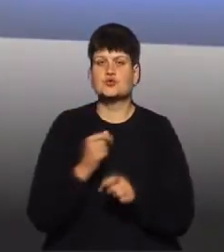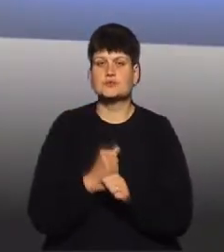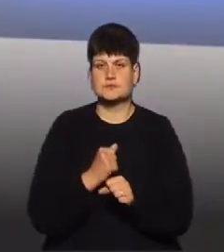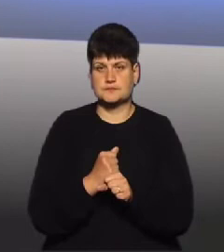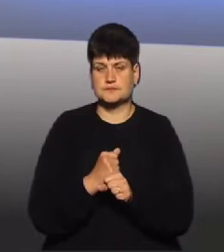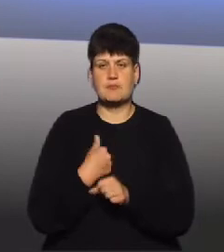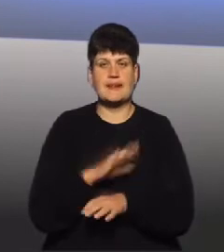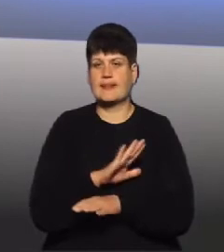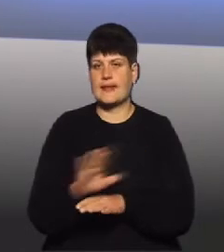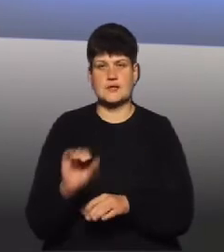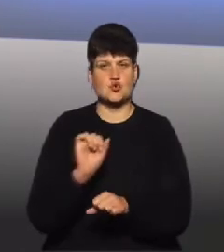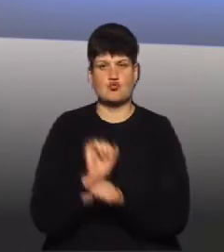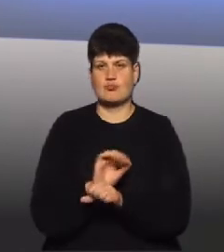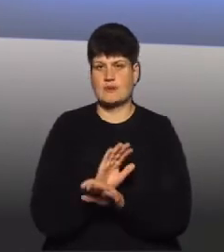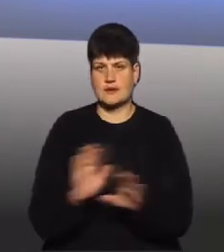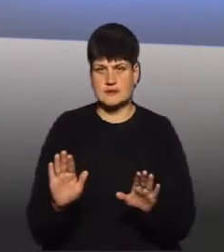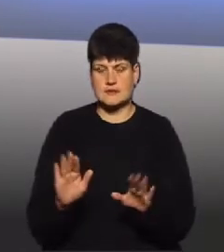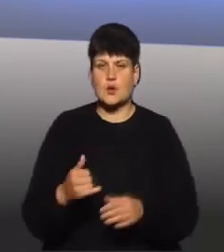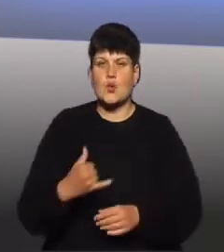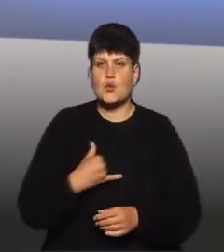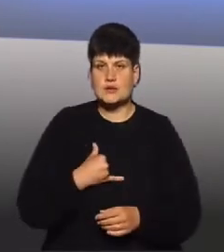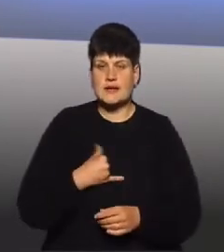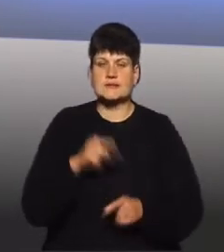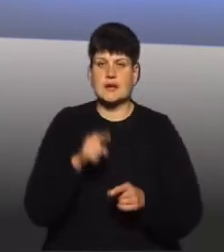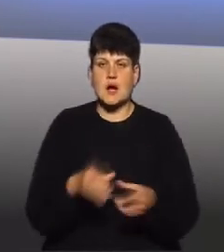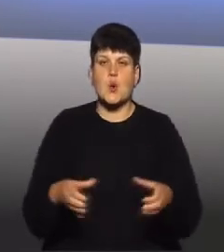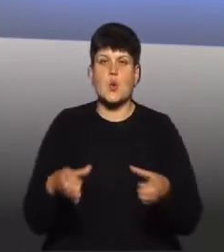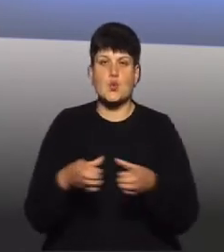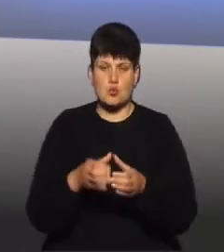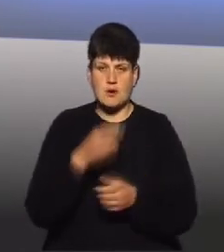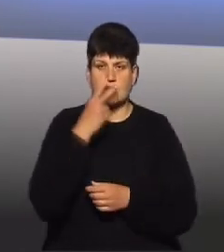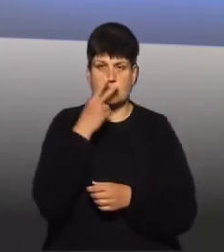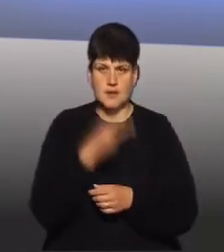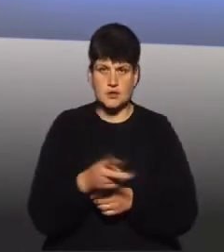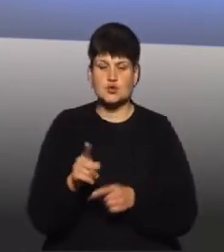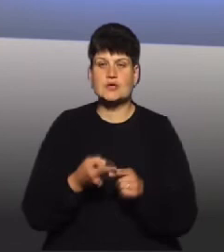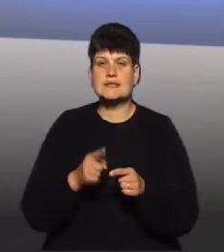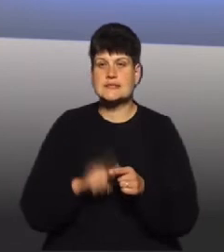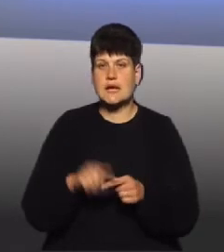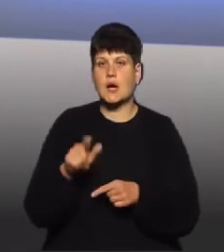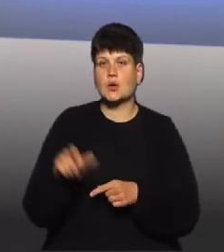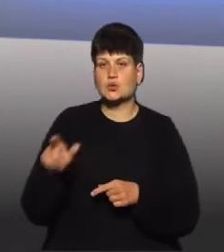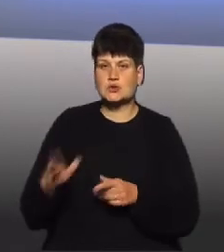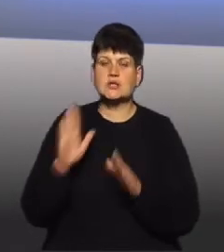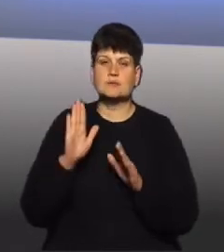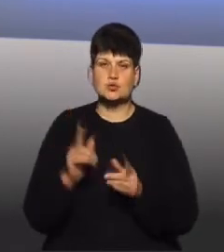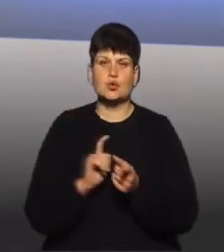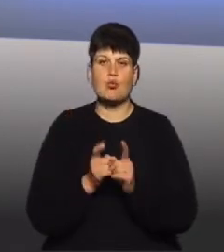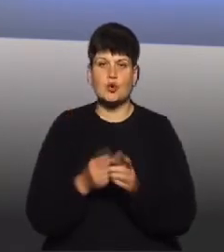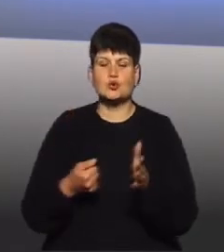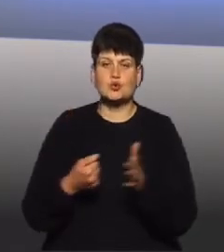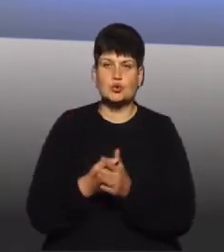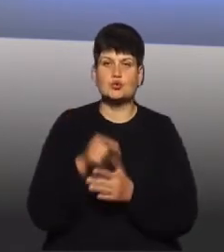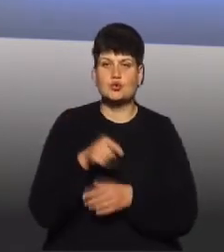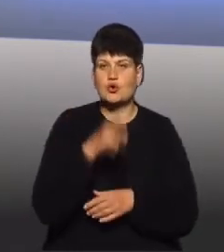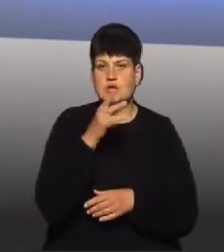В нас, знаєте, така ініціативна група, ви бачите, що це люди, які які будуть боротися доти, доки це не станеться. Багатьох